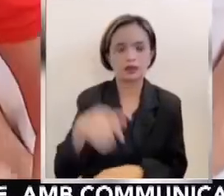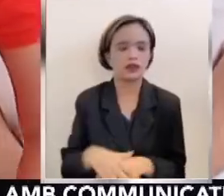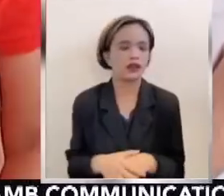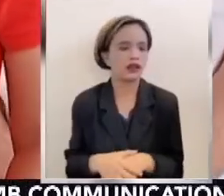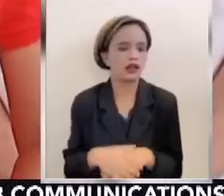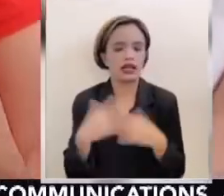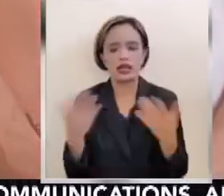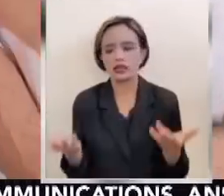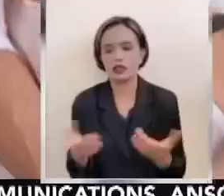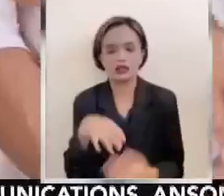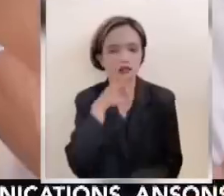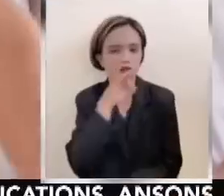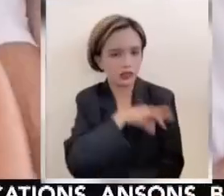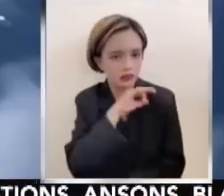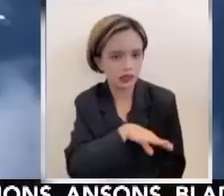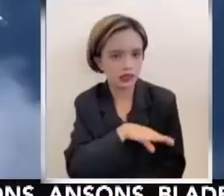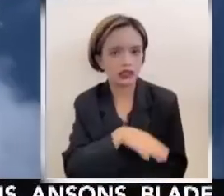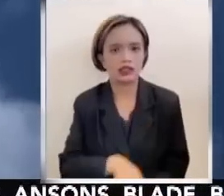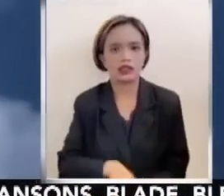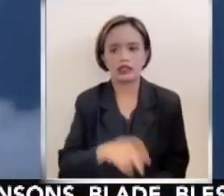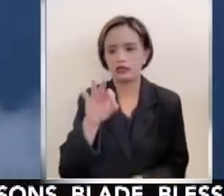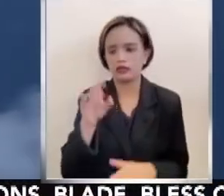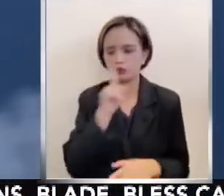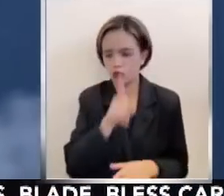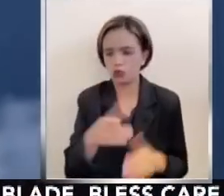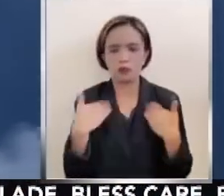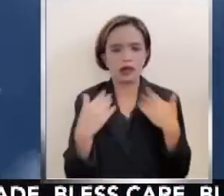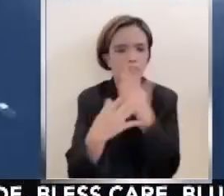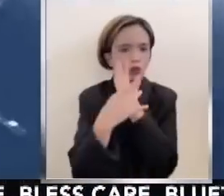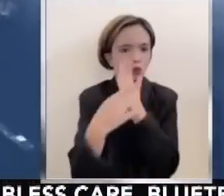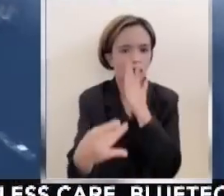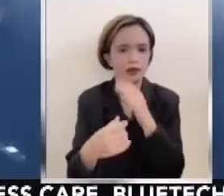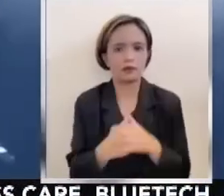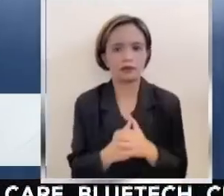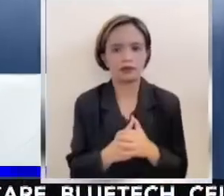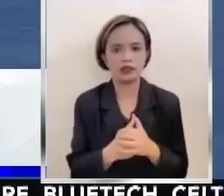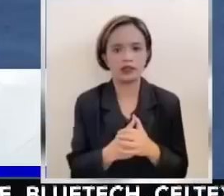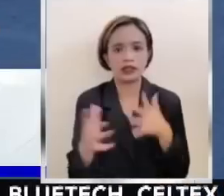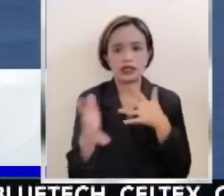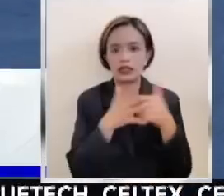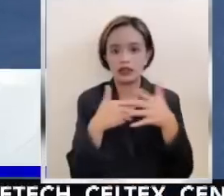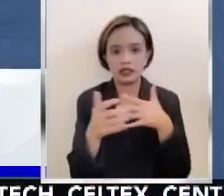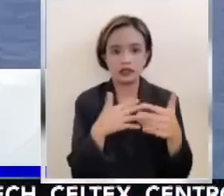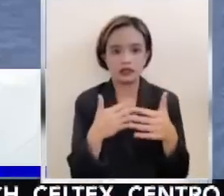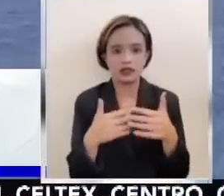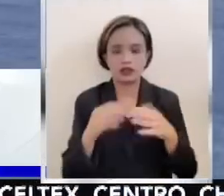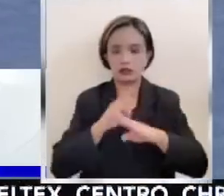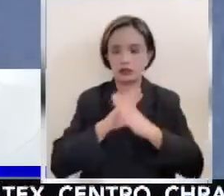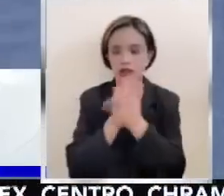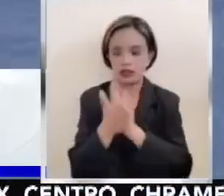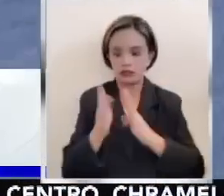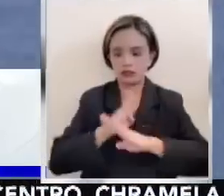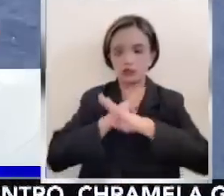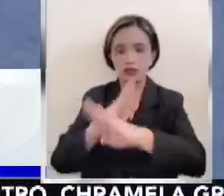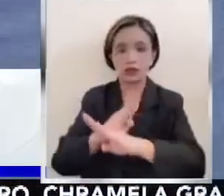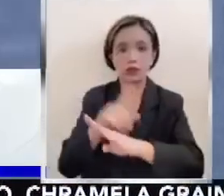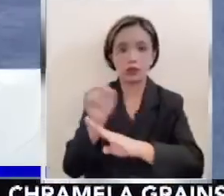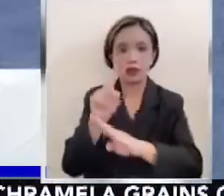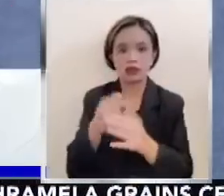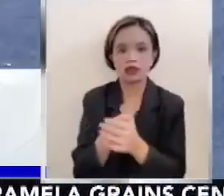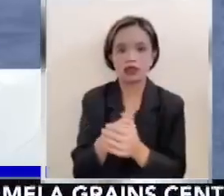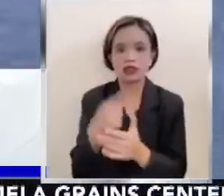mapakinabangan kung meron mang oil talaga. Yan daw ay kahit nagiging roadblock o sagabal dito ang territorial claims ng